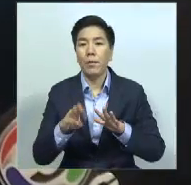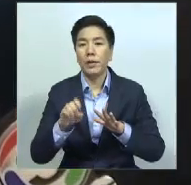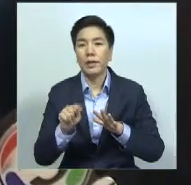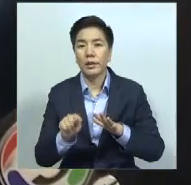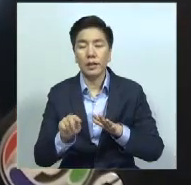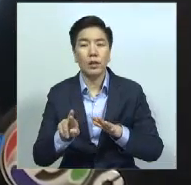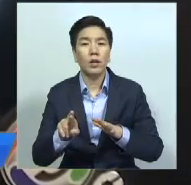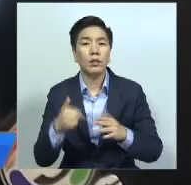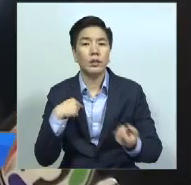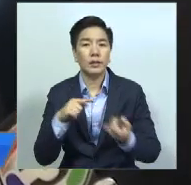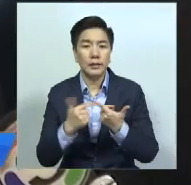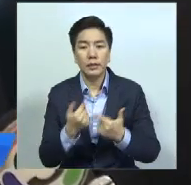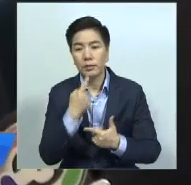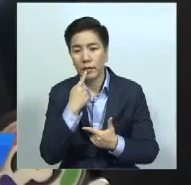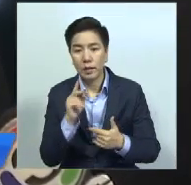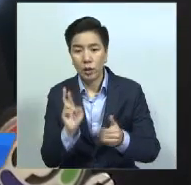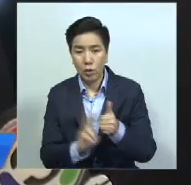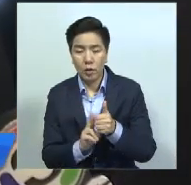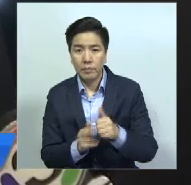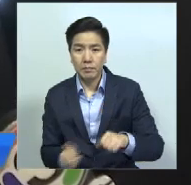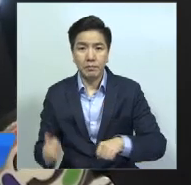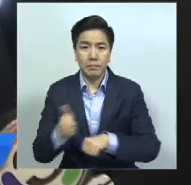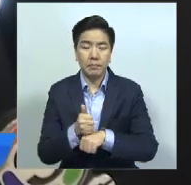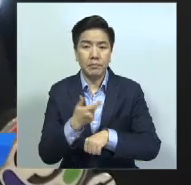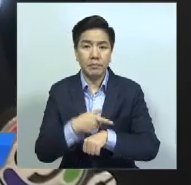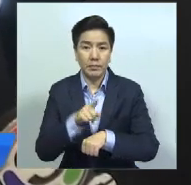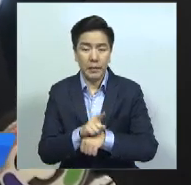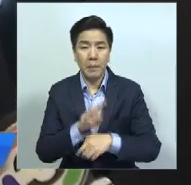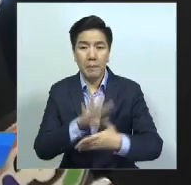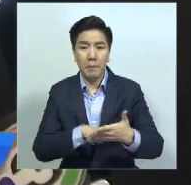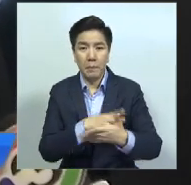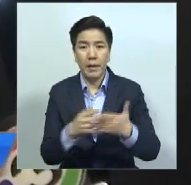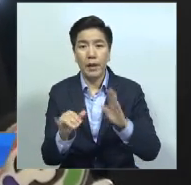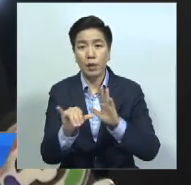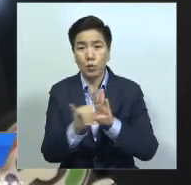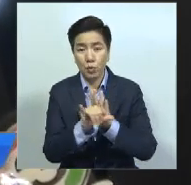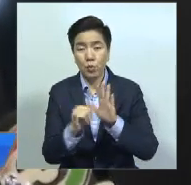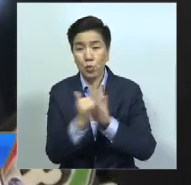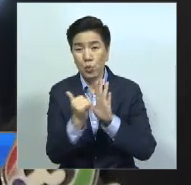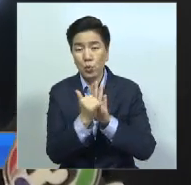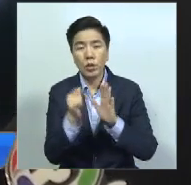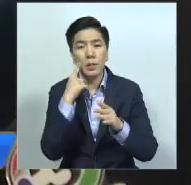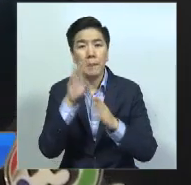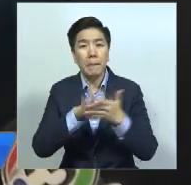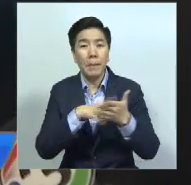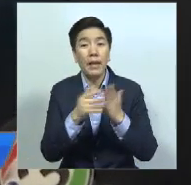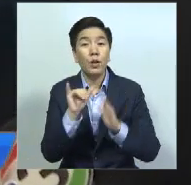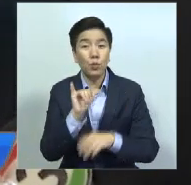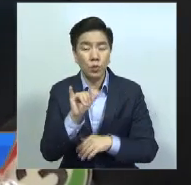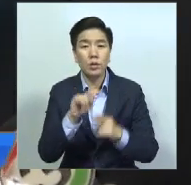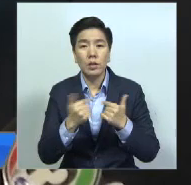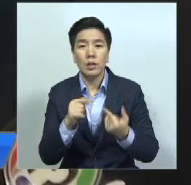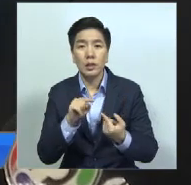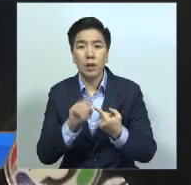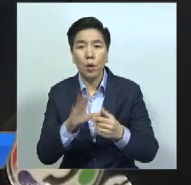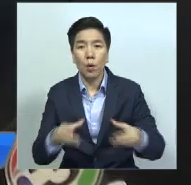วรรณรองนายกรัฐมนตรีท่านก็จะเข้ารับหน้าที่ประธานวุฒิยุทธศาสตร์พรรคพลังประชารัฐนะคะในวันอังคารที่20สิงห